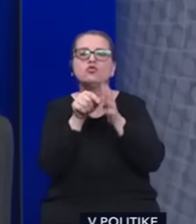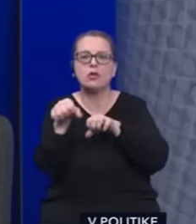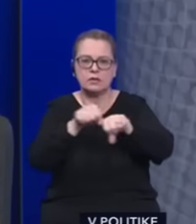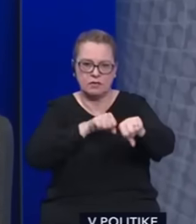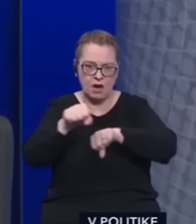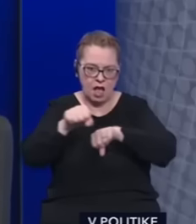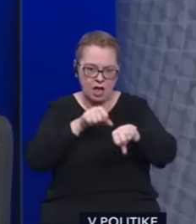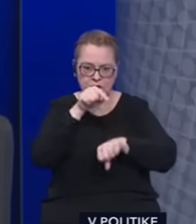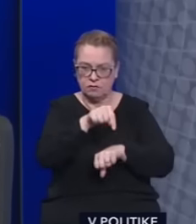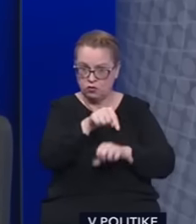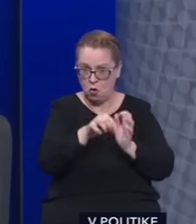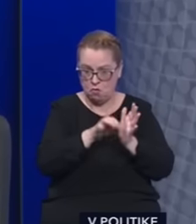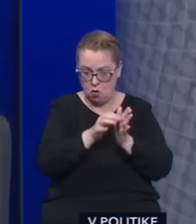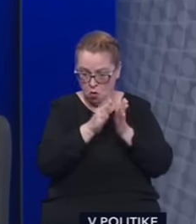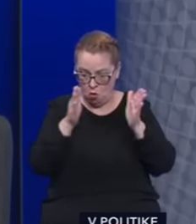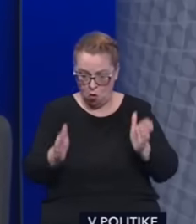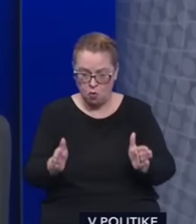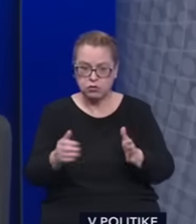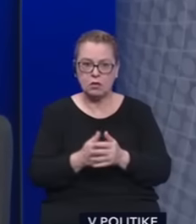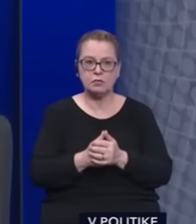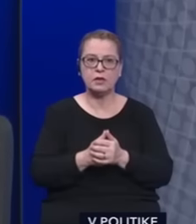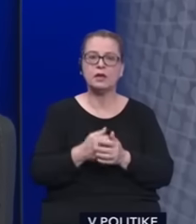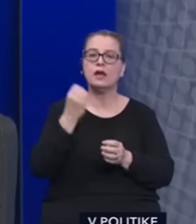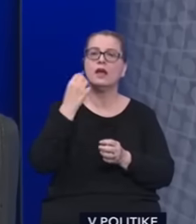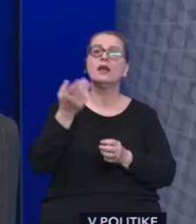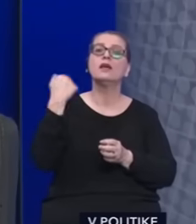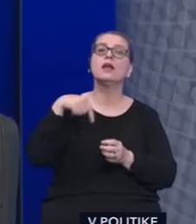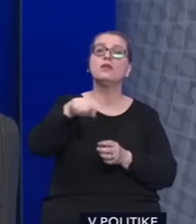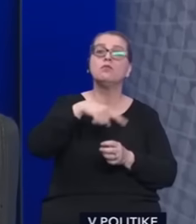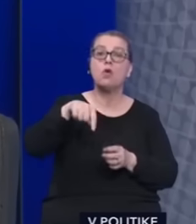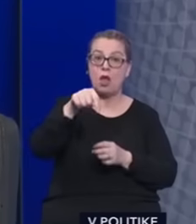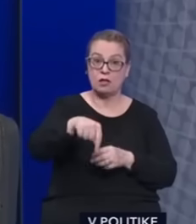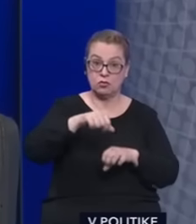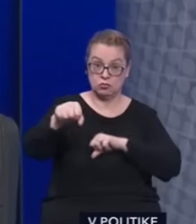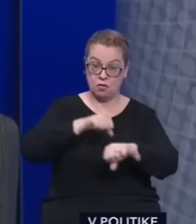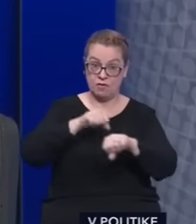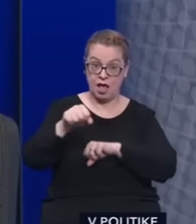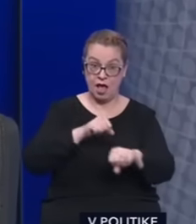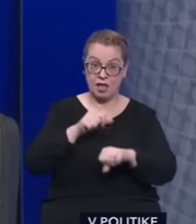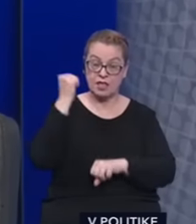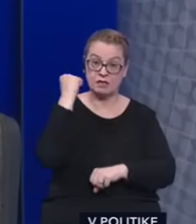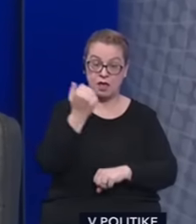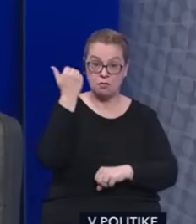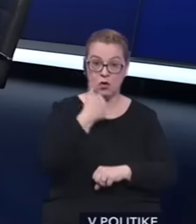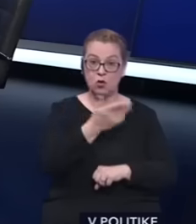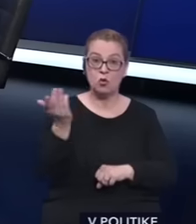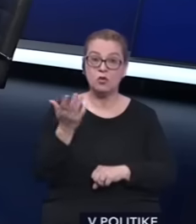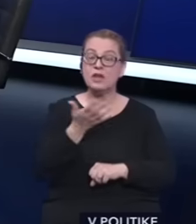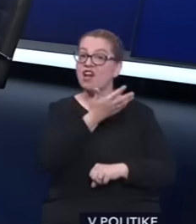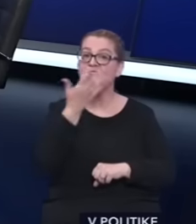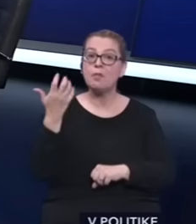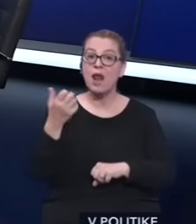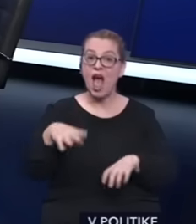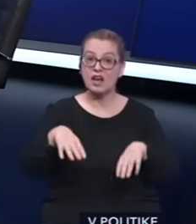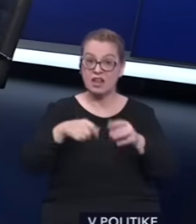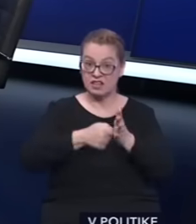tom období. Keď bola táto vláda, zabili ľudí v teplárni. To budete vykrikovať tej vláde, ktorá vládla? Oni za to